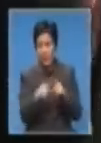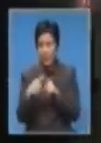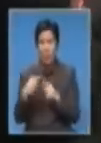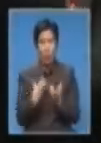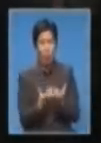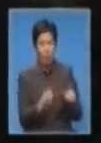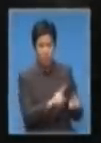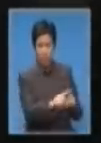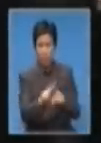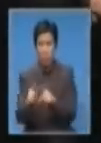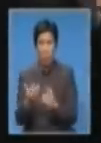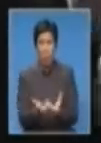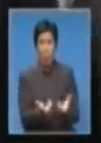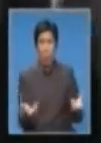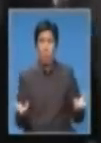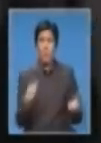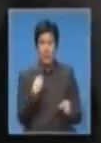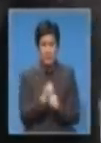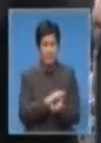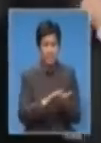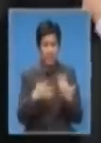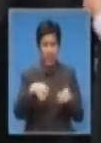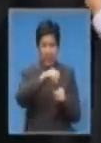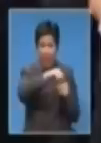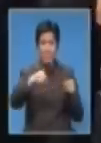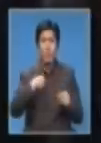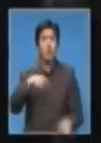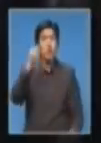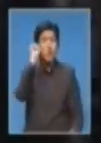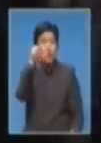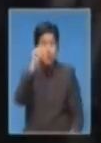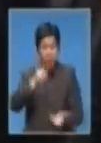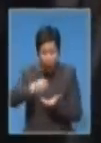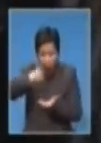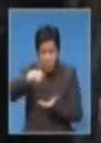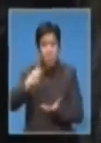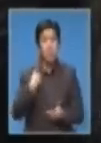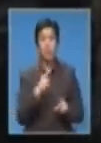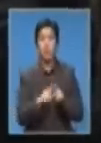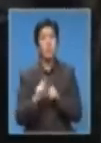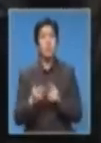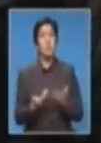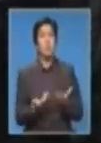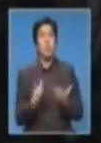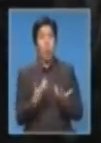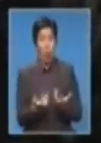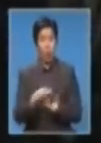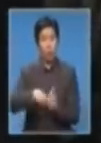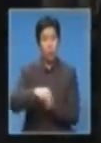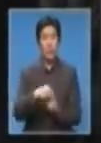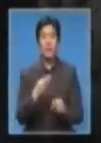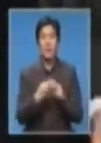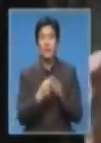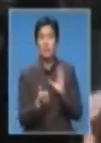จรูปอะไรอาหารจานด่วนจานเดินมีหมดนะครับธุรกิจค้าปลีกธุรกิจแฟรนไช